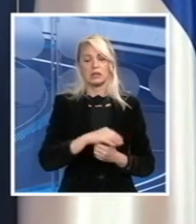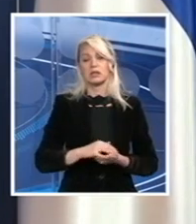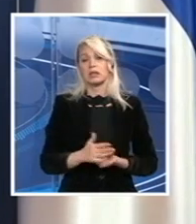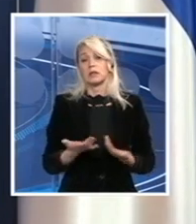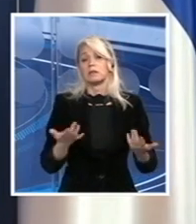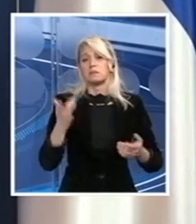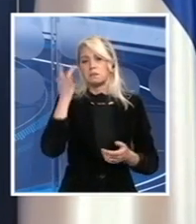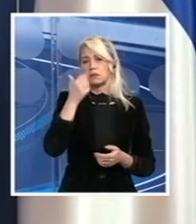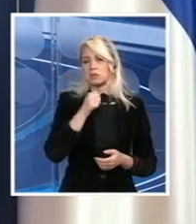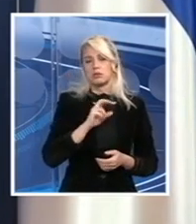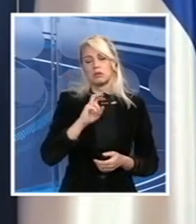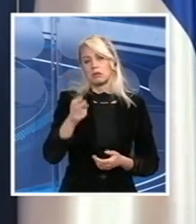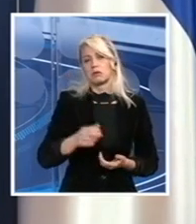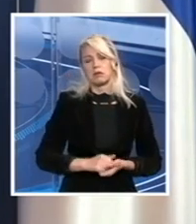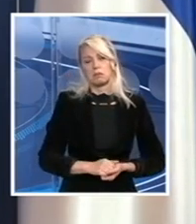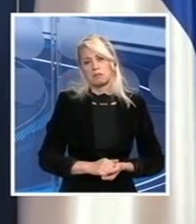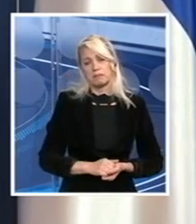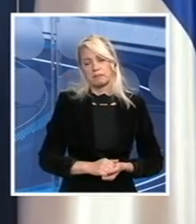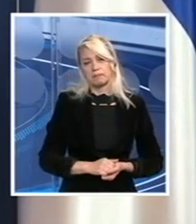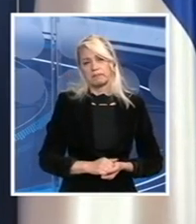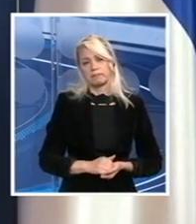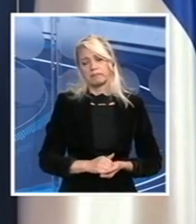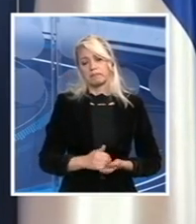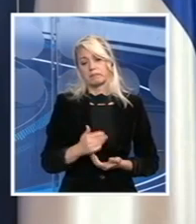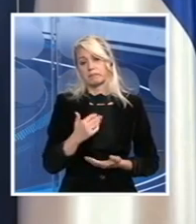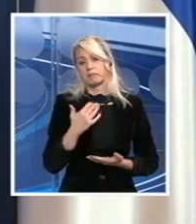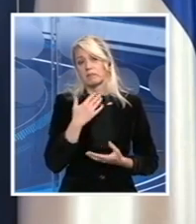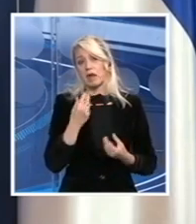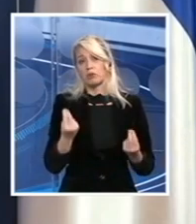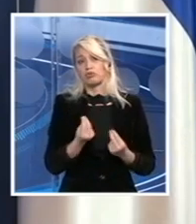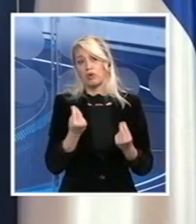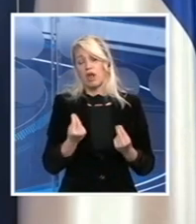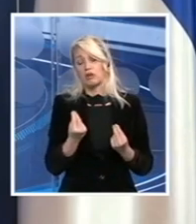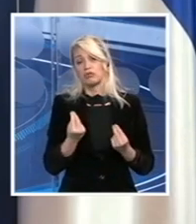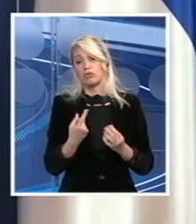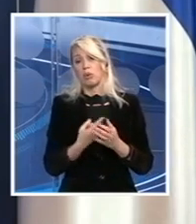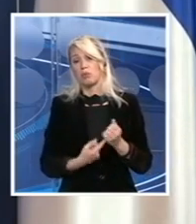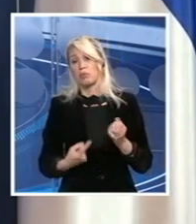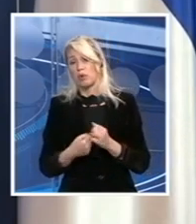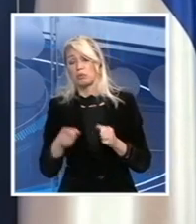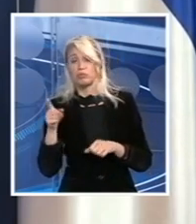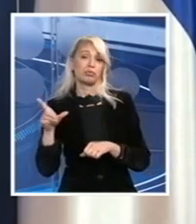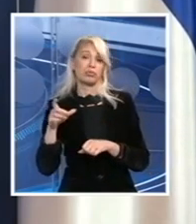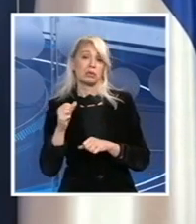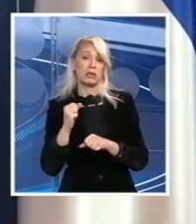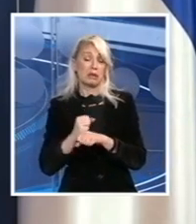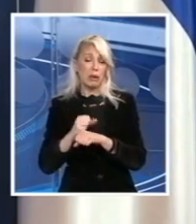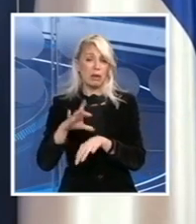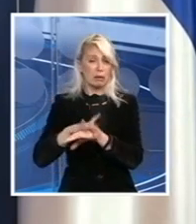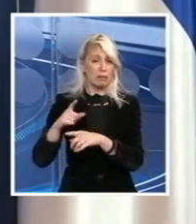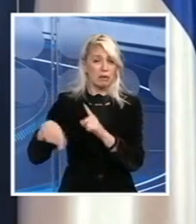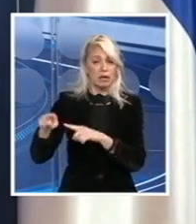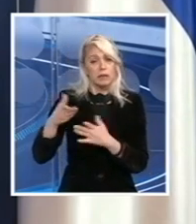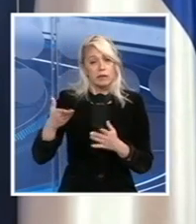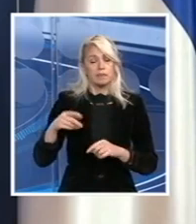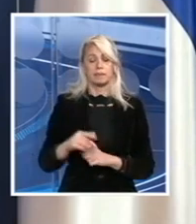To, ako je napravljen propust, on nije prihvatljiv. Što vi kažete, neka odgovornost po